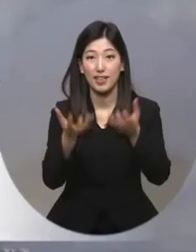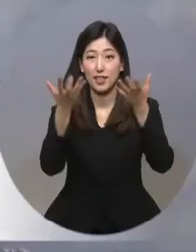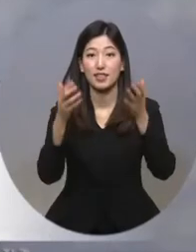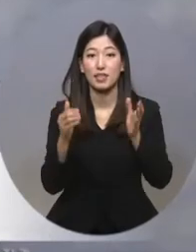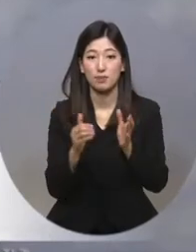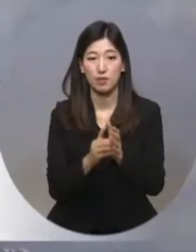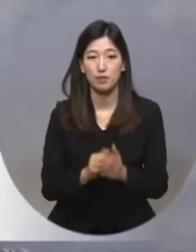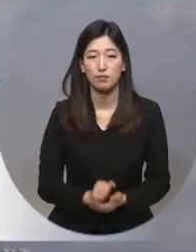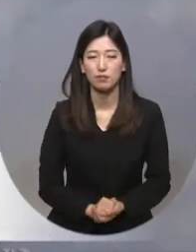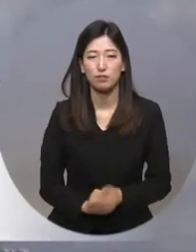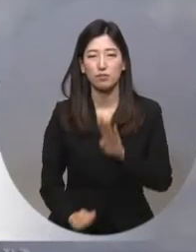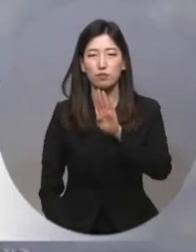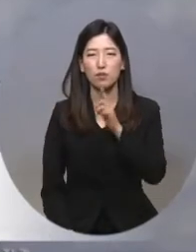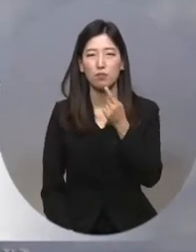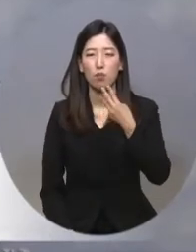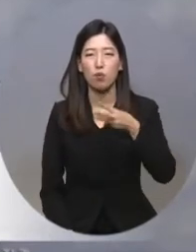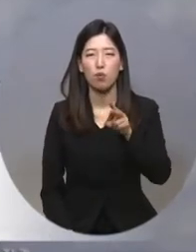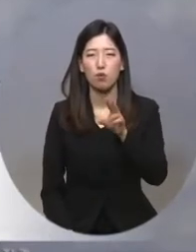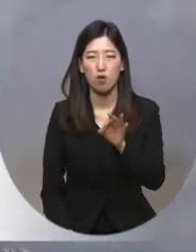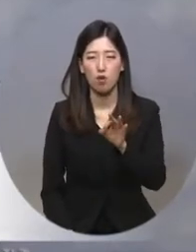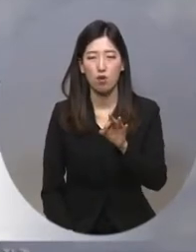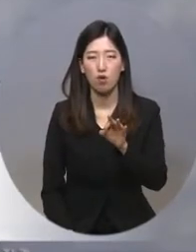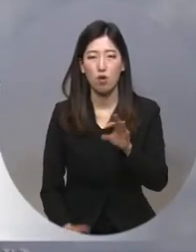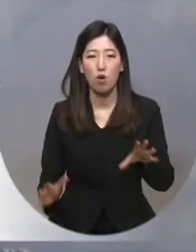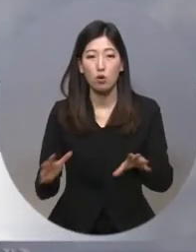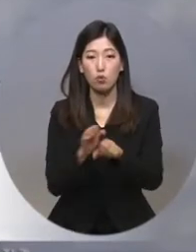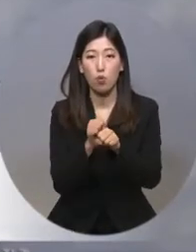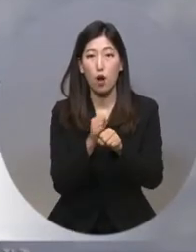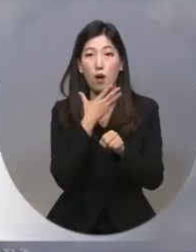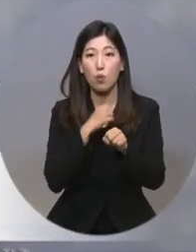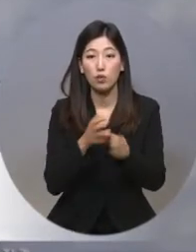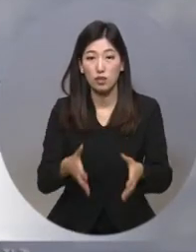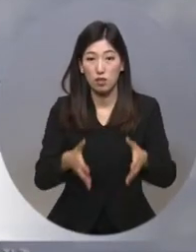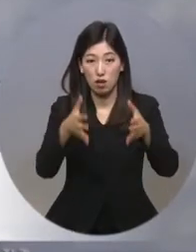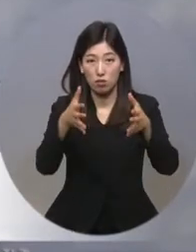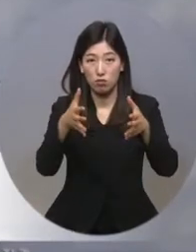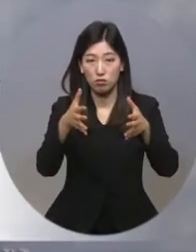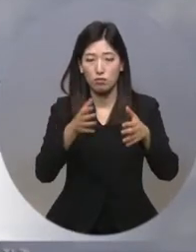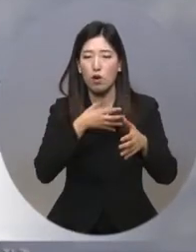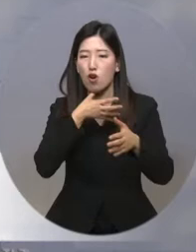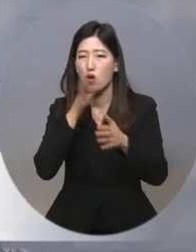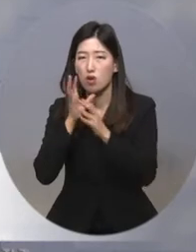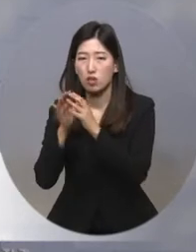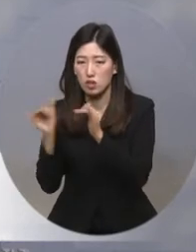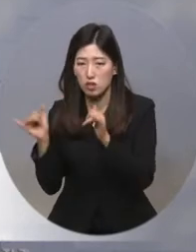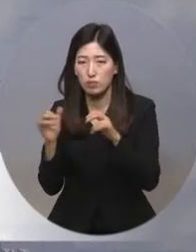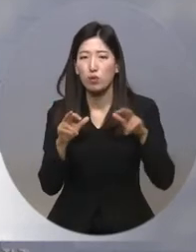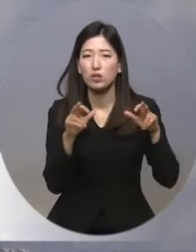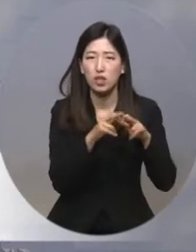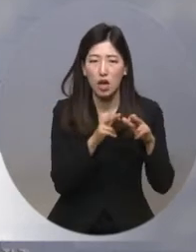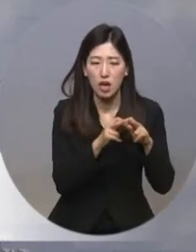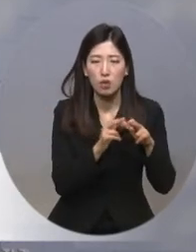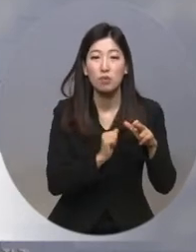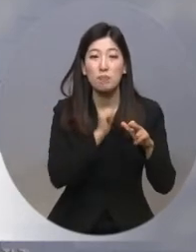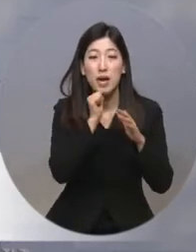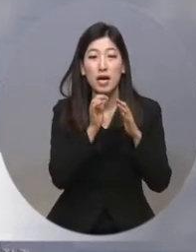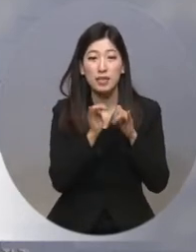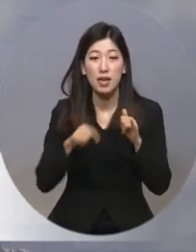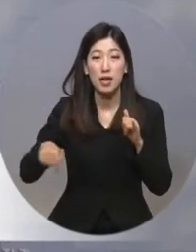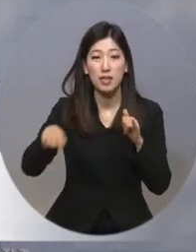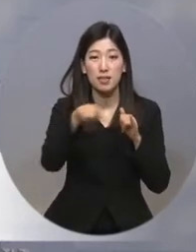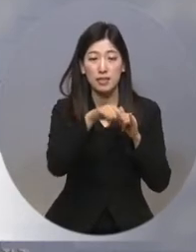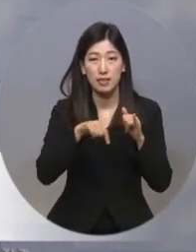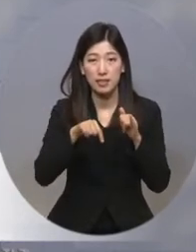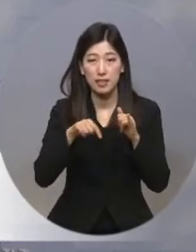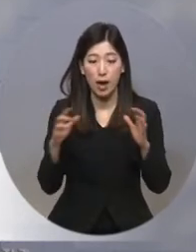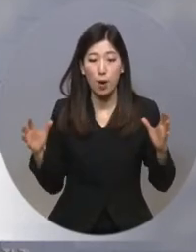보령 종합복지타운은 어르신들과 장애인 등 취약계층에 종합적이고 체계적인